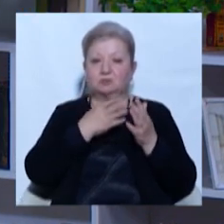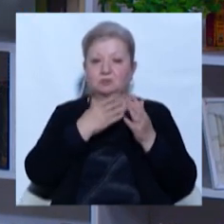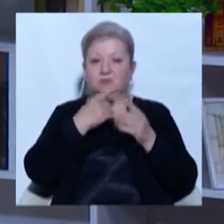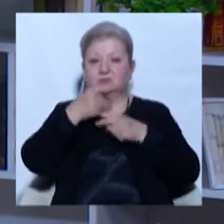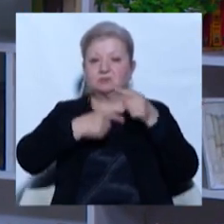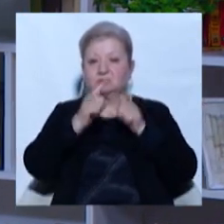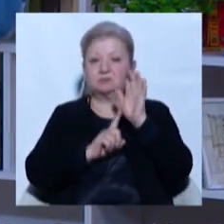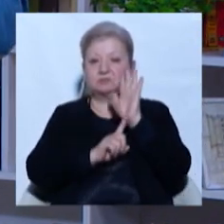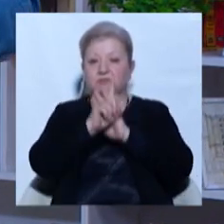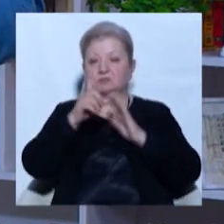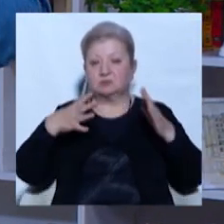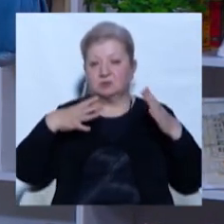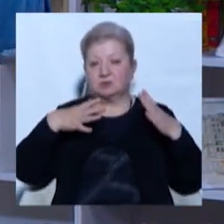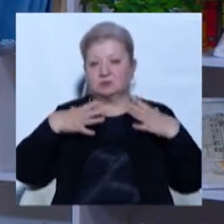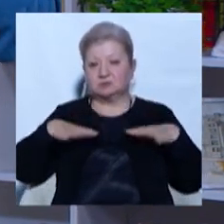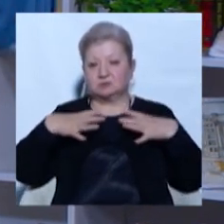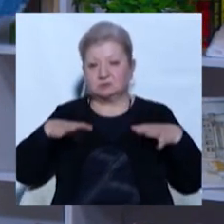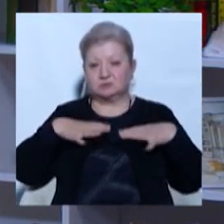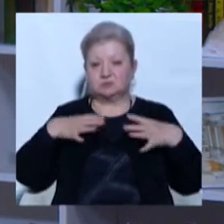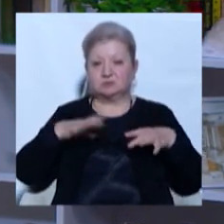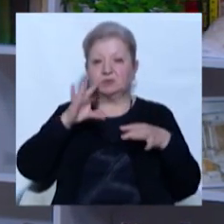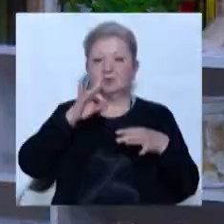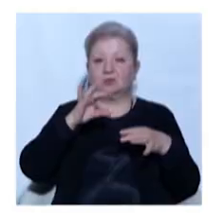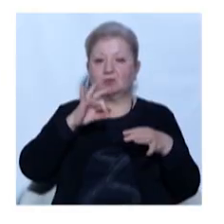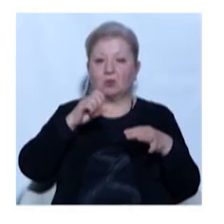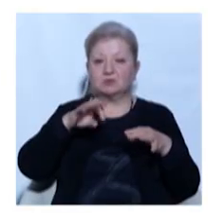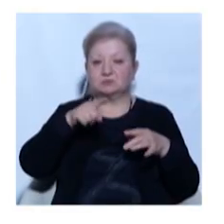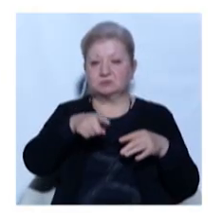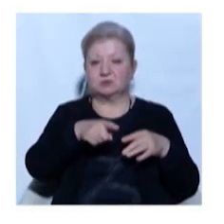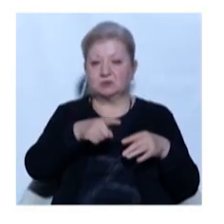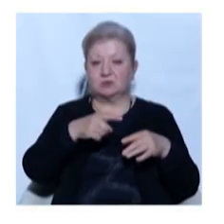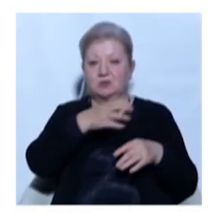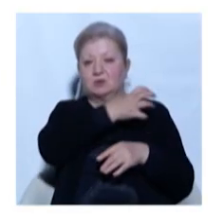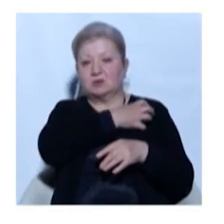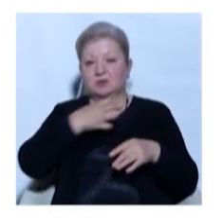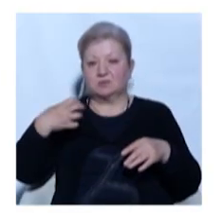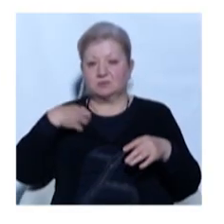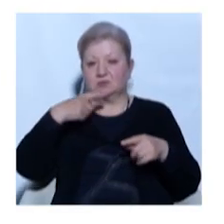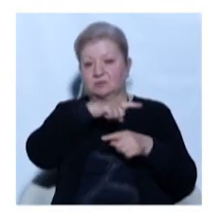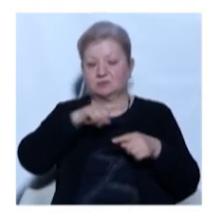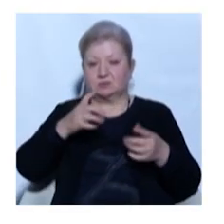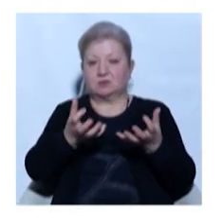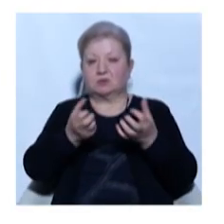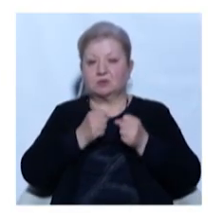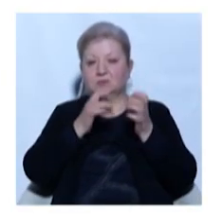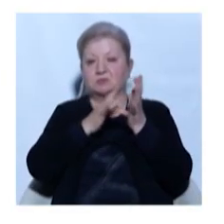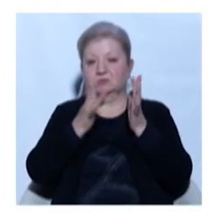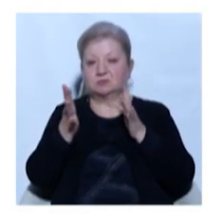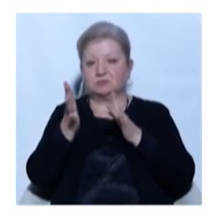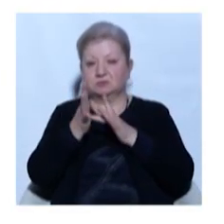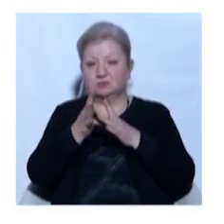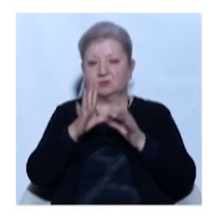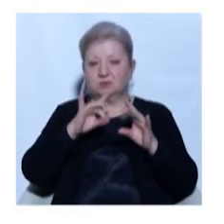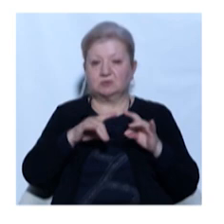დასაწყისში საქართველო რომის იმპერიის გავლენით ქრისტიანობას იღებს და პრაქტიკულად